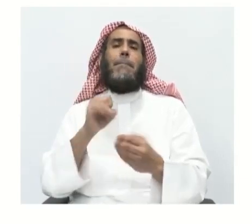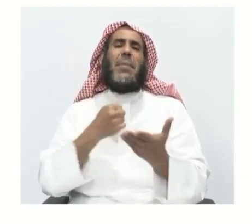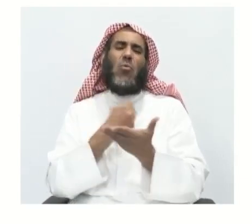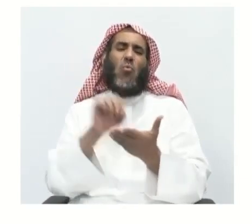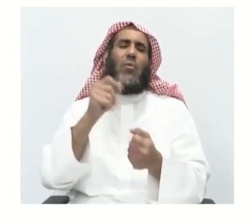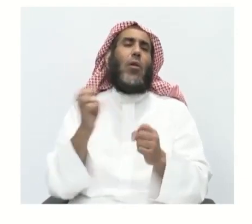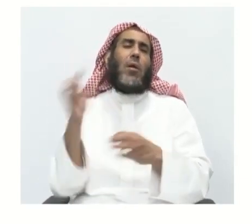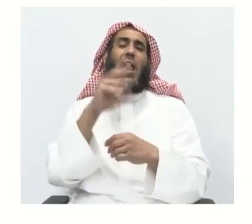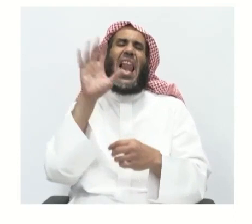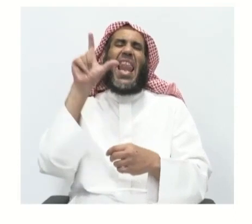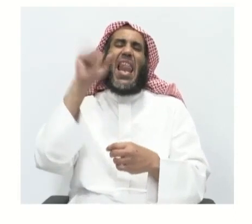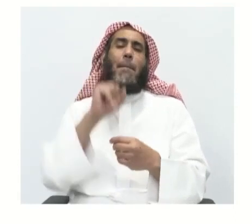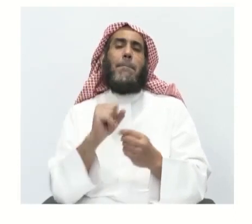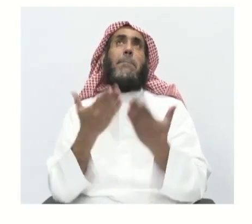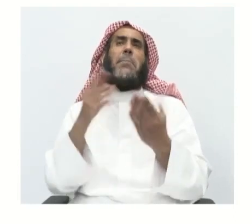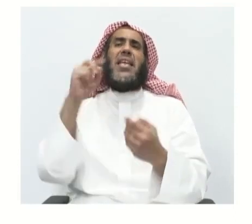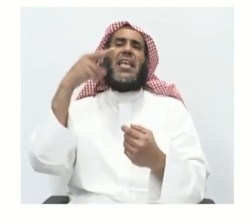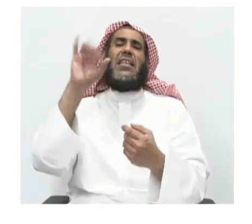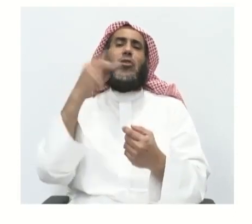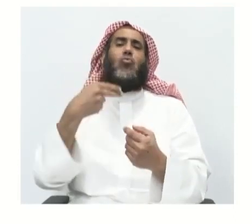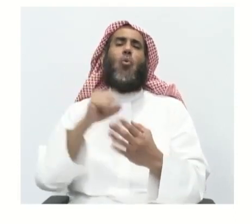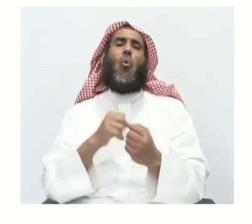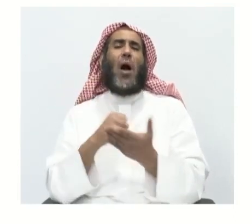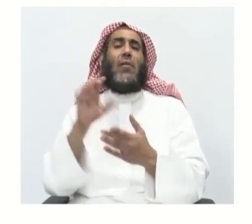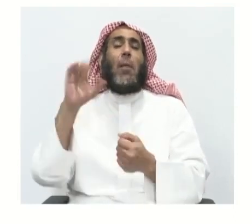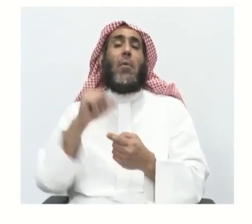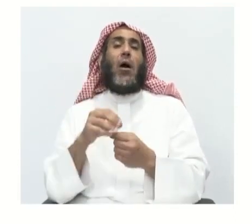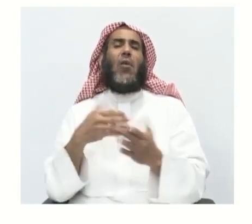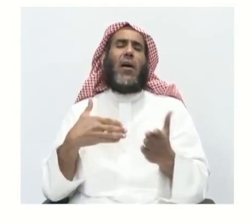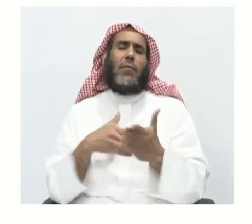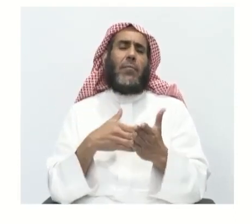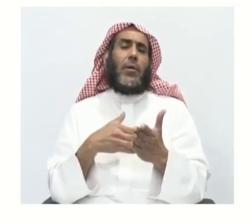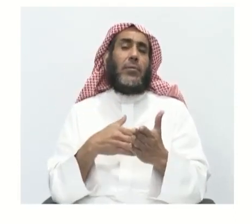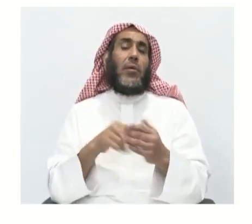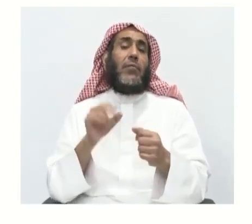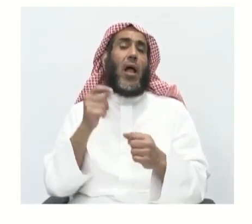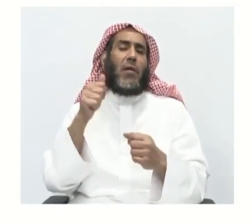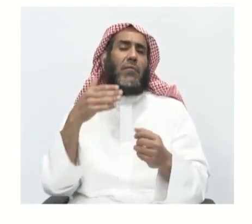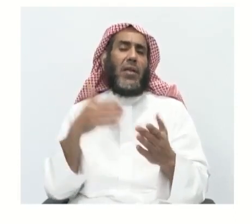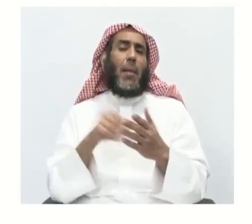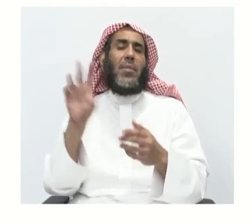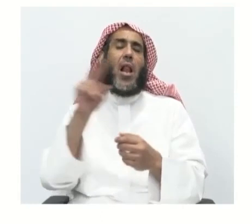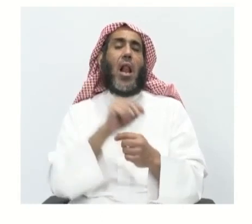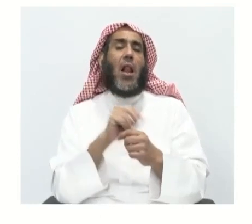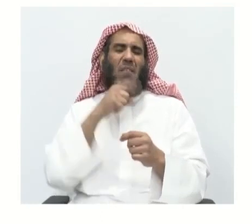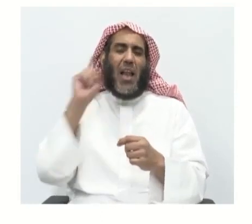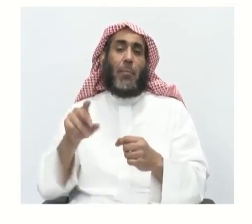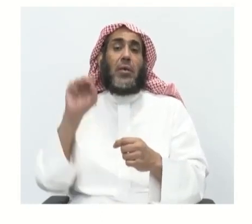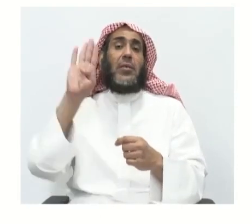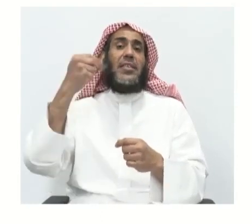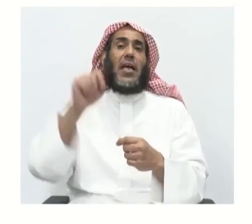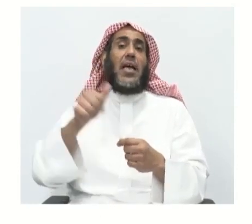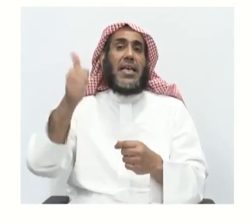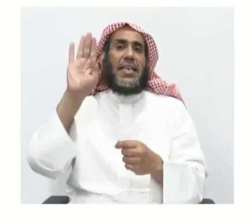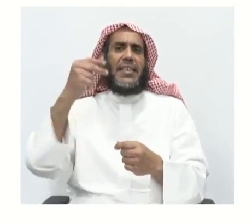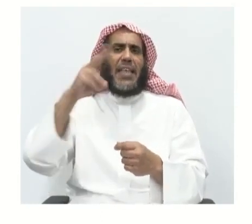ياء لم يدعو اخرها واو او فعل امر المنتهي بحرف عله فعل الامر ايضا منتهي بحرف عله مثل سعى تقول